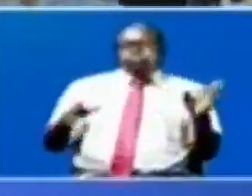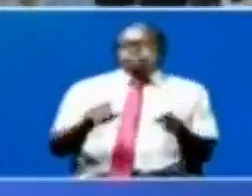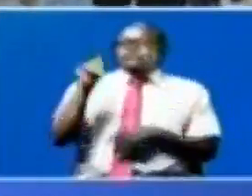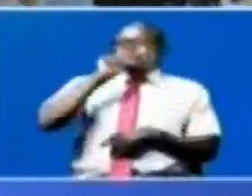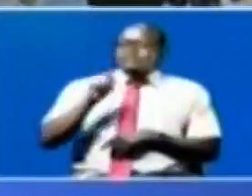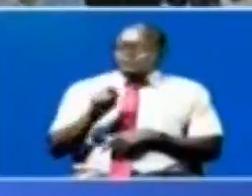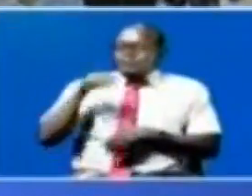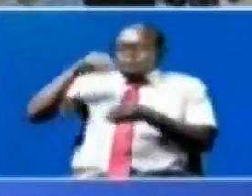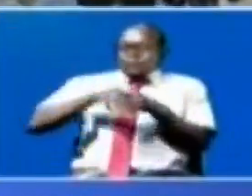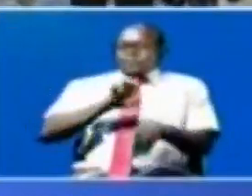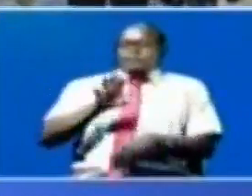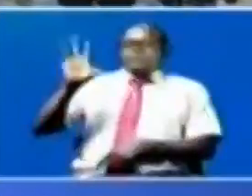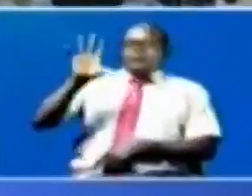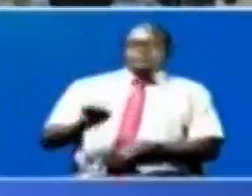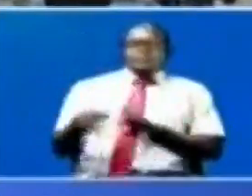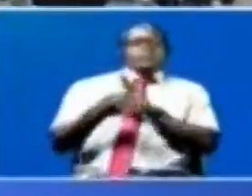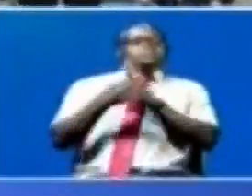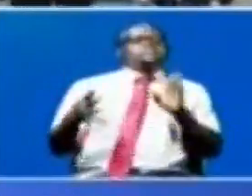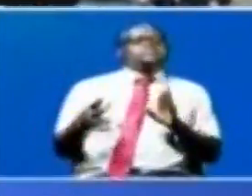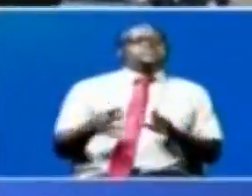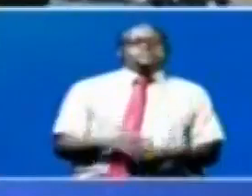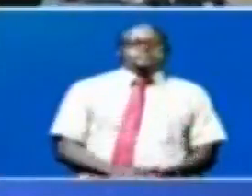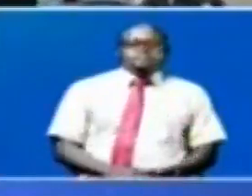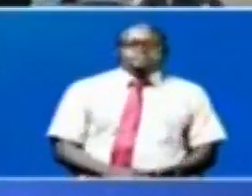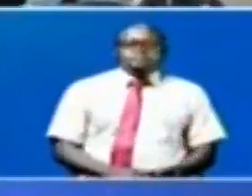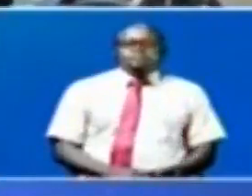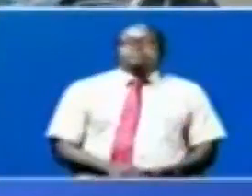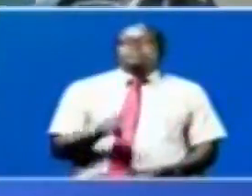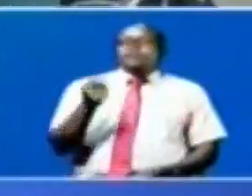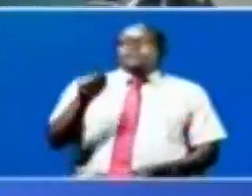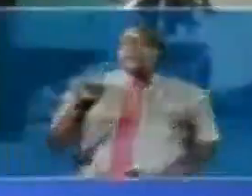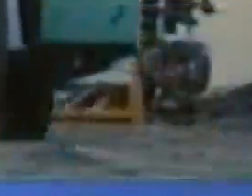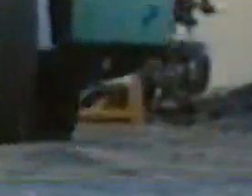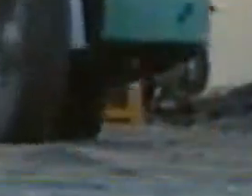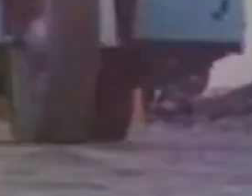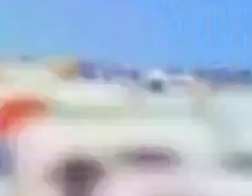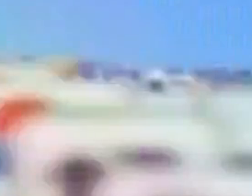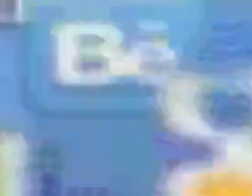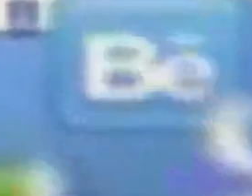mataifa ya Afrika Mashariki. Rajabu Hassan, KTN News, Dar es Salaam.